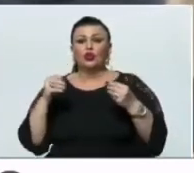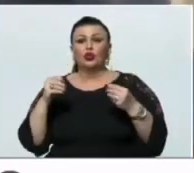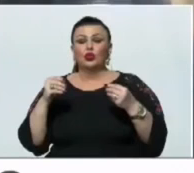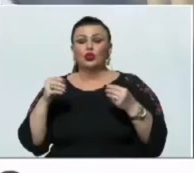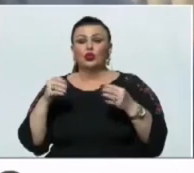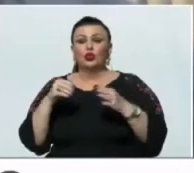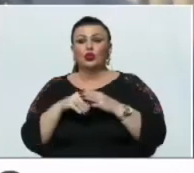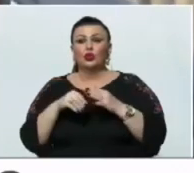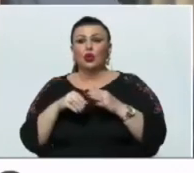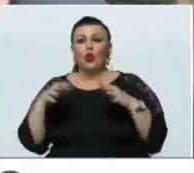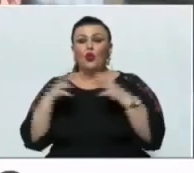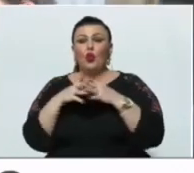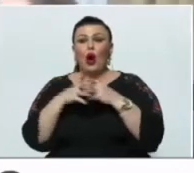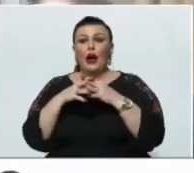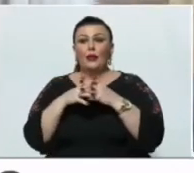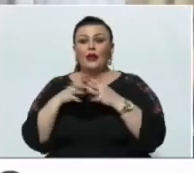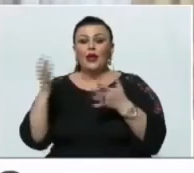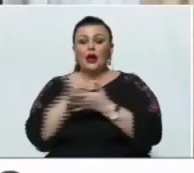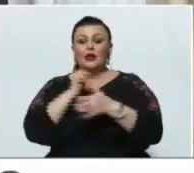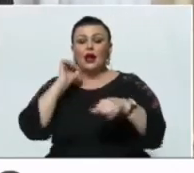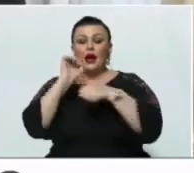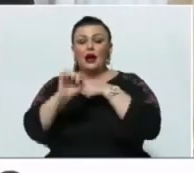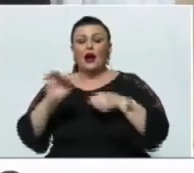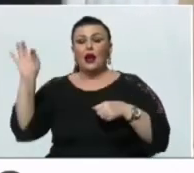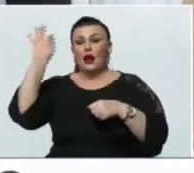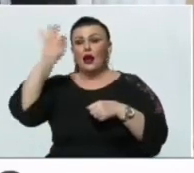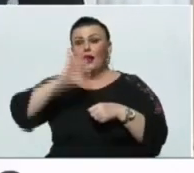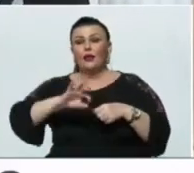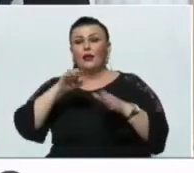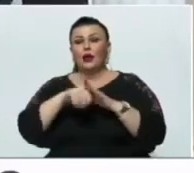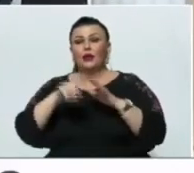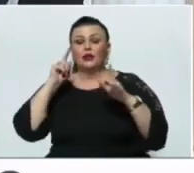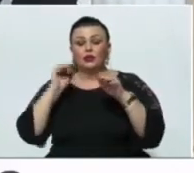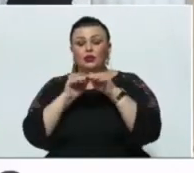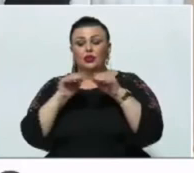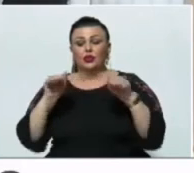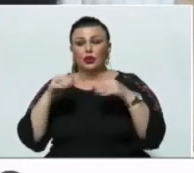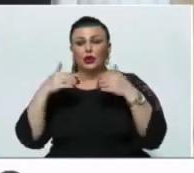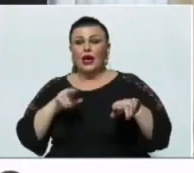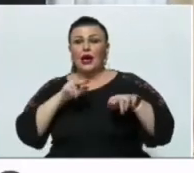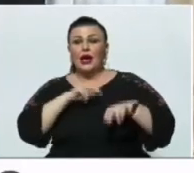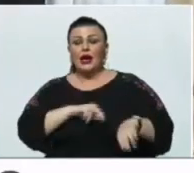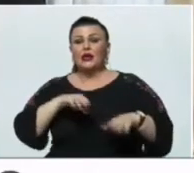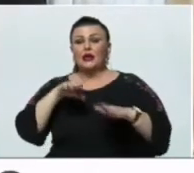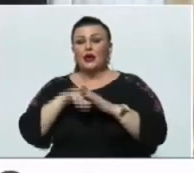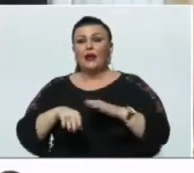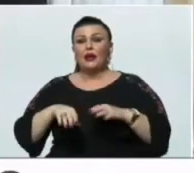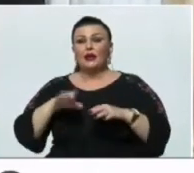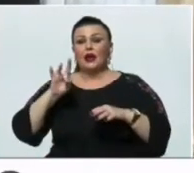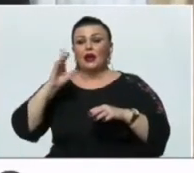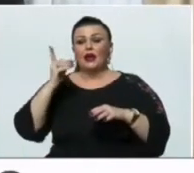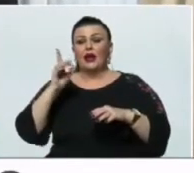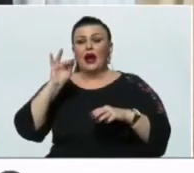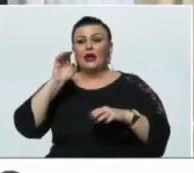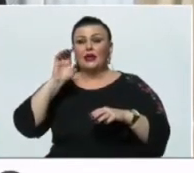43 günlük müharibədə qazandığımız qələbə münasibətilə bir dəqiqə sükutdan sonra xidmət rəisi Vüsal Hüseynov giriş